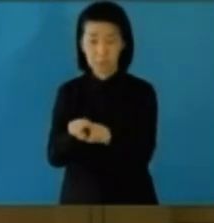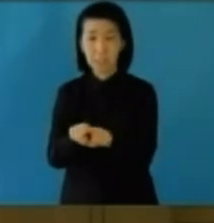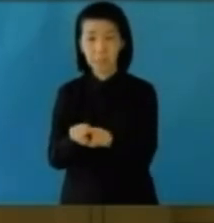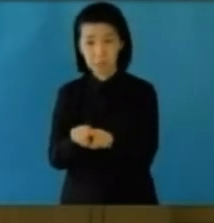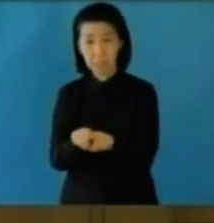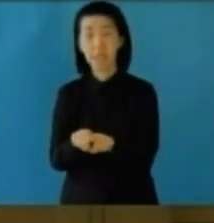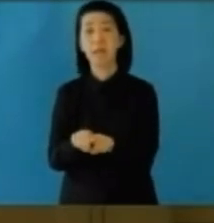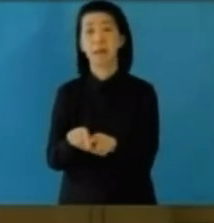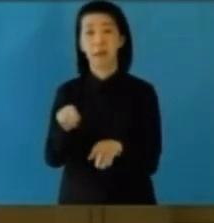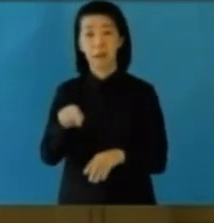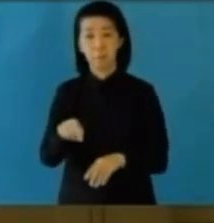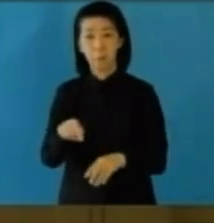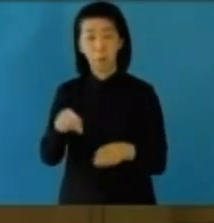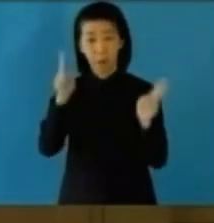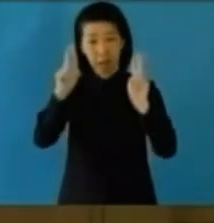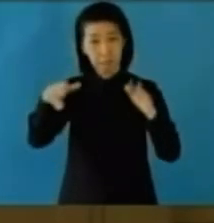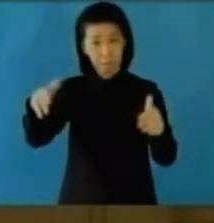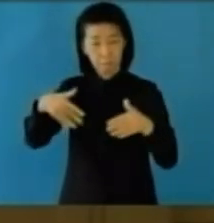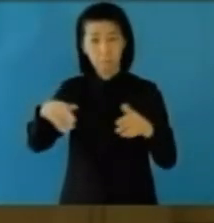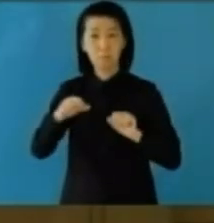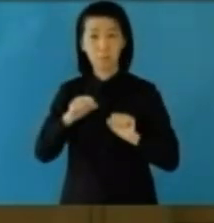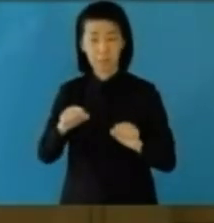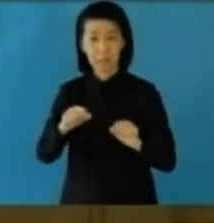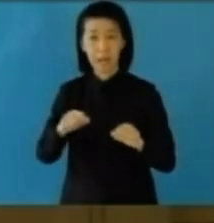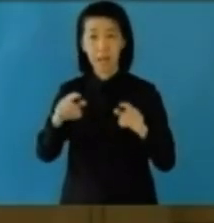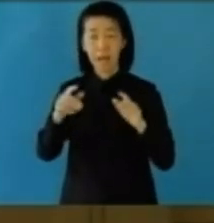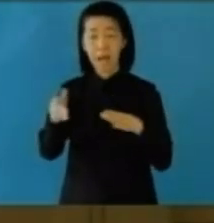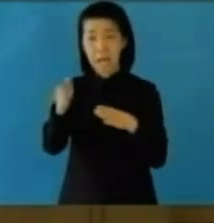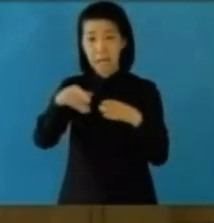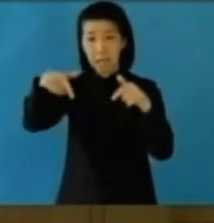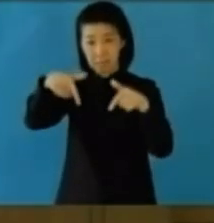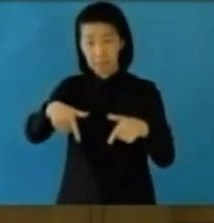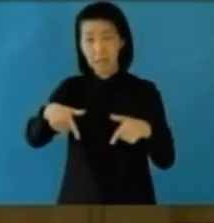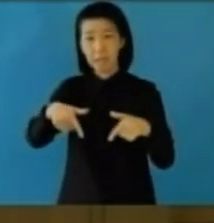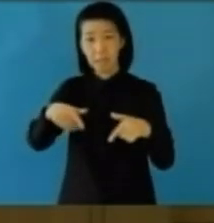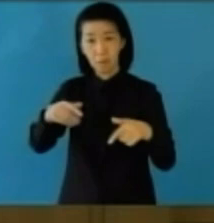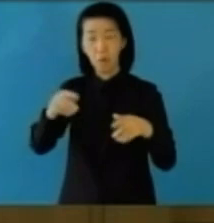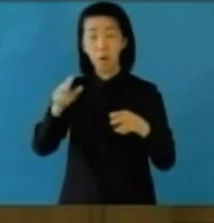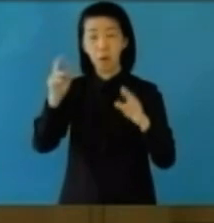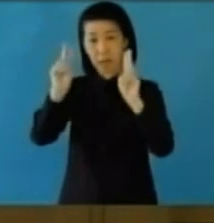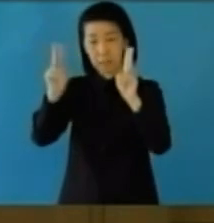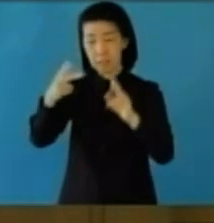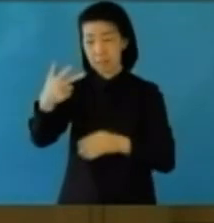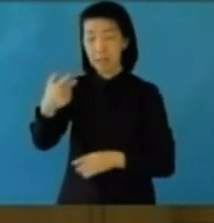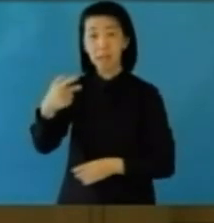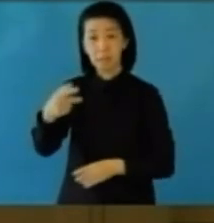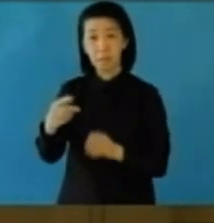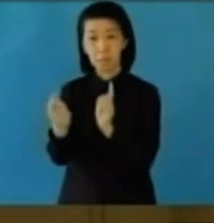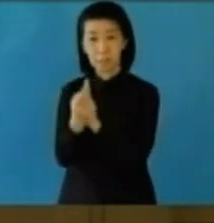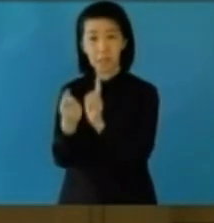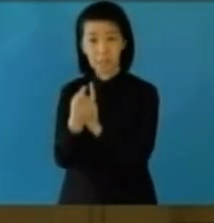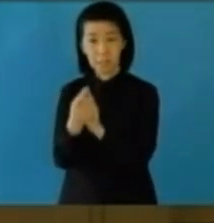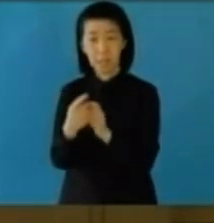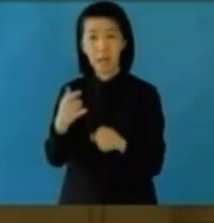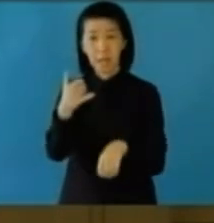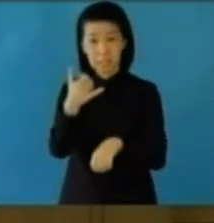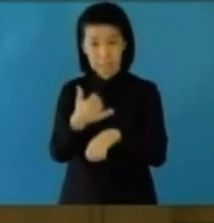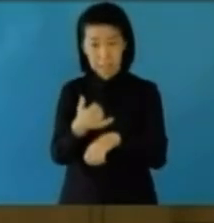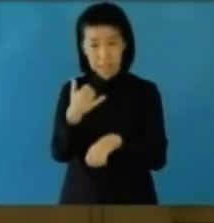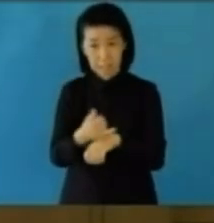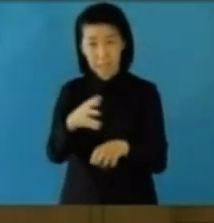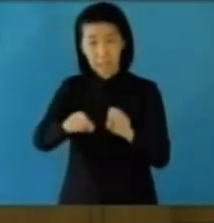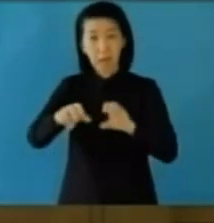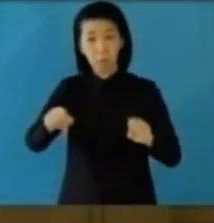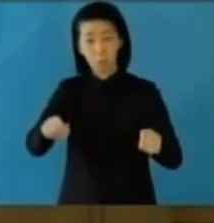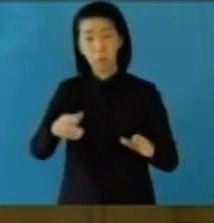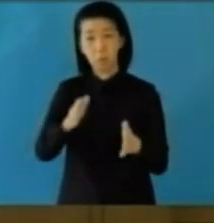会を開催し、関西地区等に本社を置く約70社の皆様に対して、人材確保の支援策や産学科による